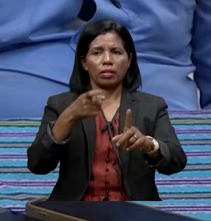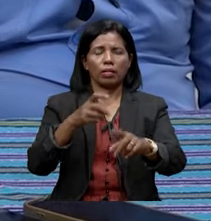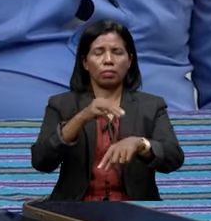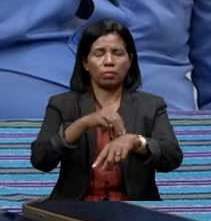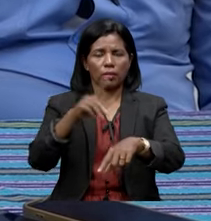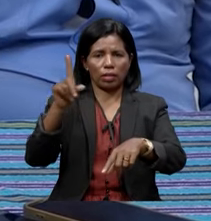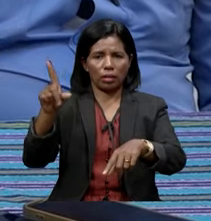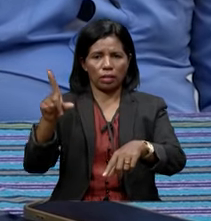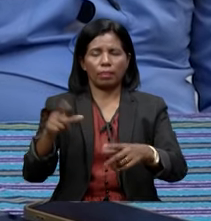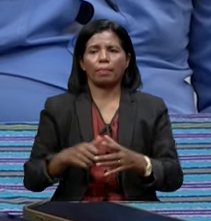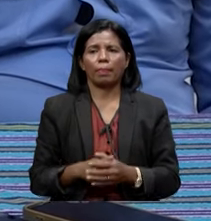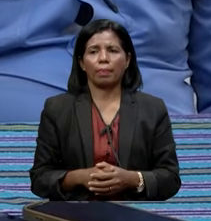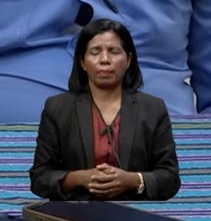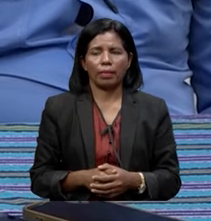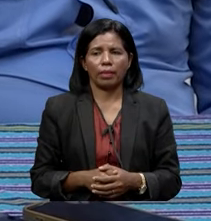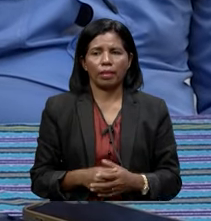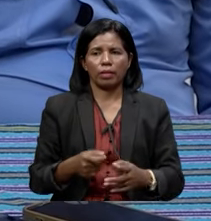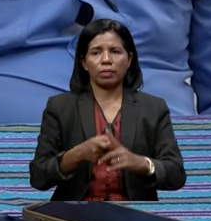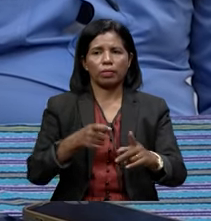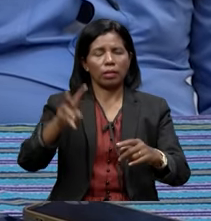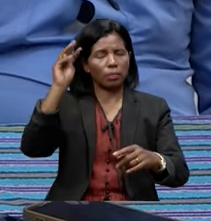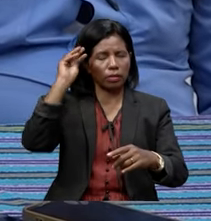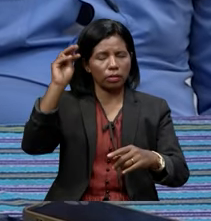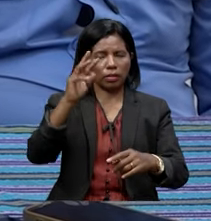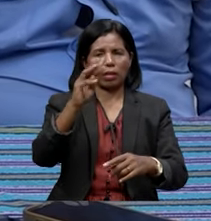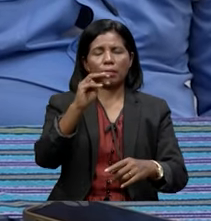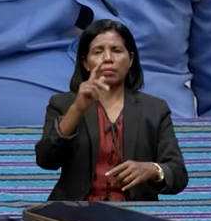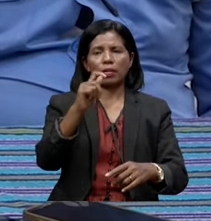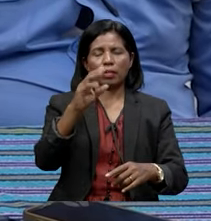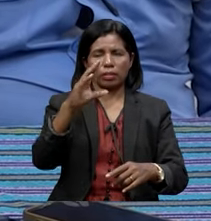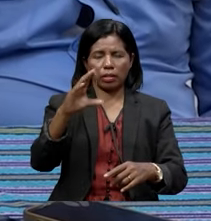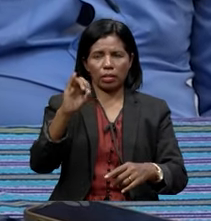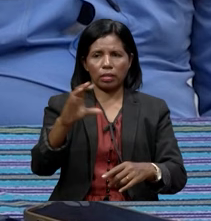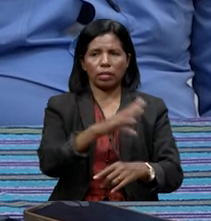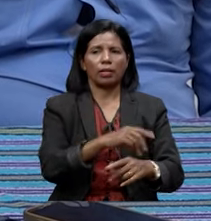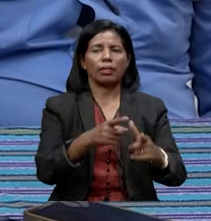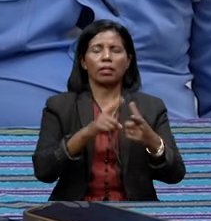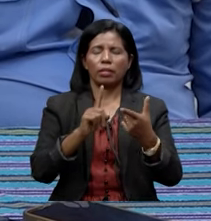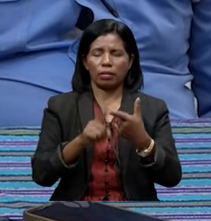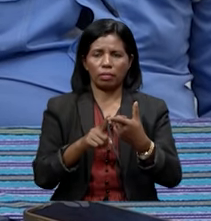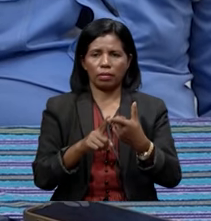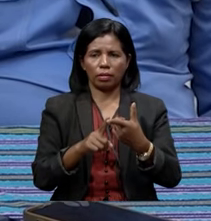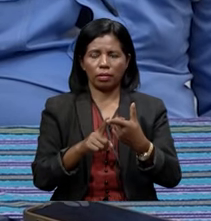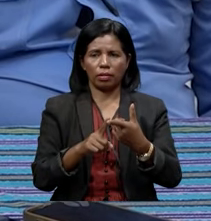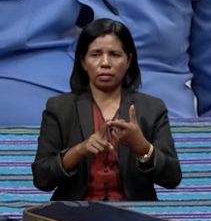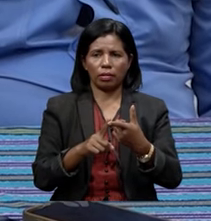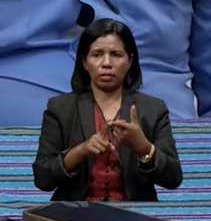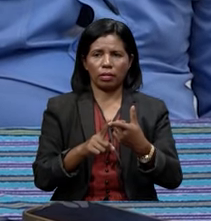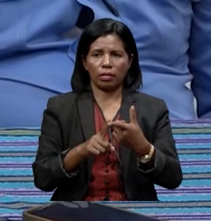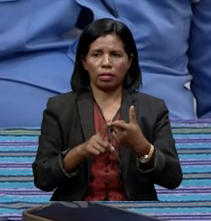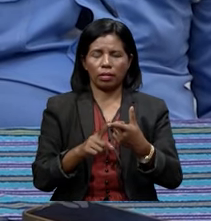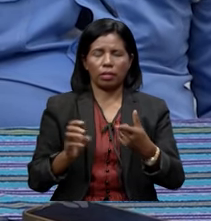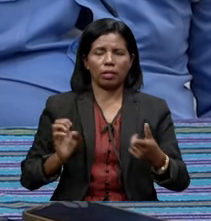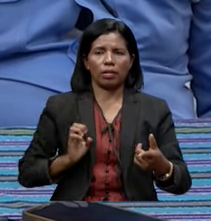naba ne hosi ministeru turismo dinia depois embasador